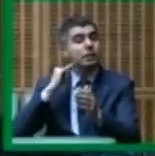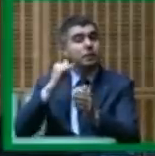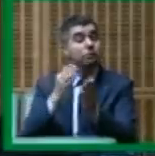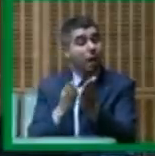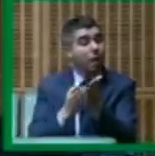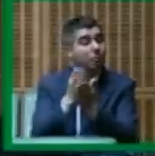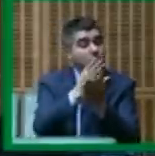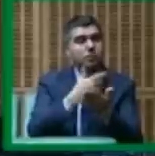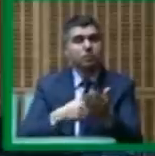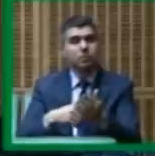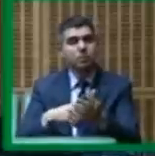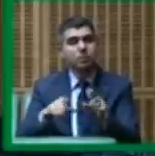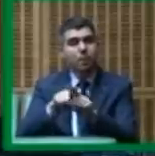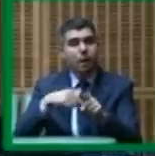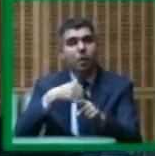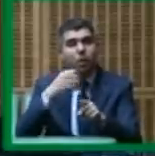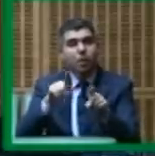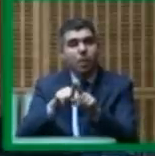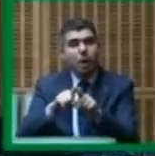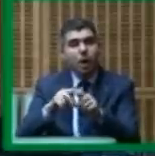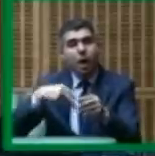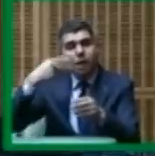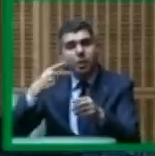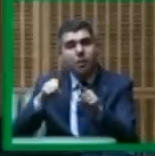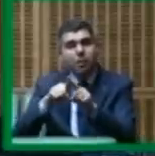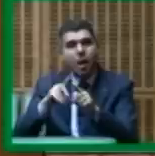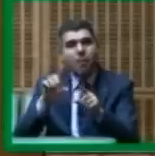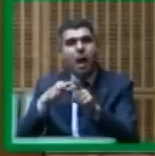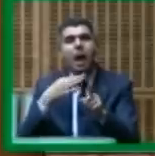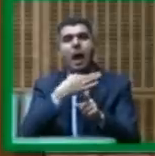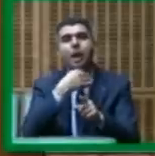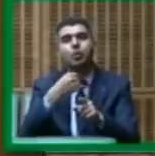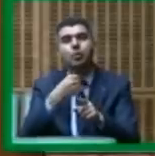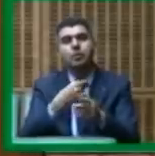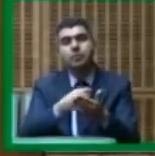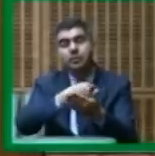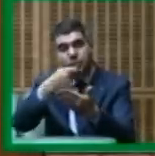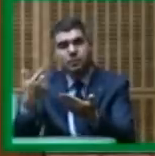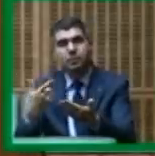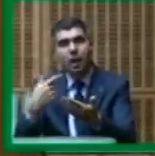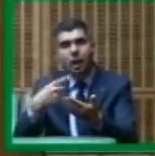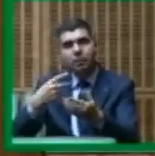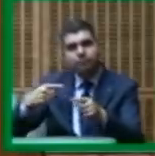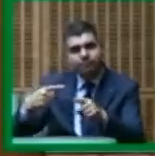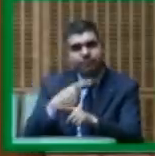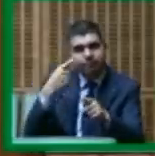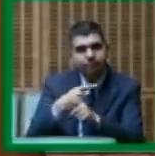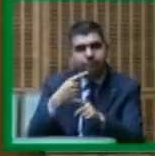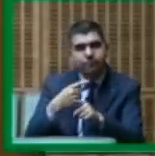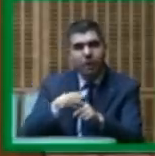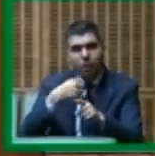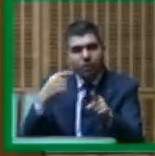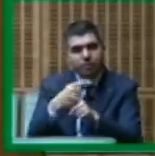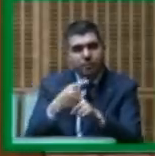لنا راكم كتقدموا لنا هديه الى حيدتي وداك الشناقير